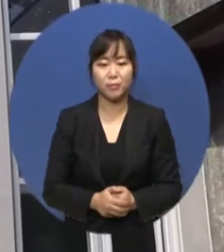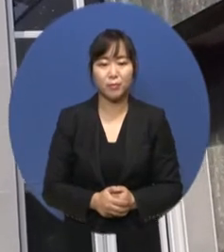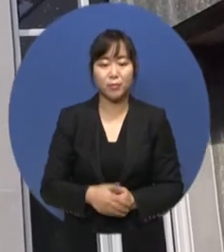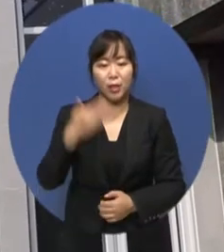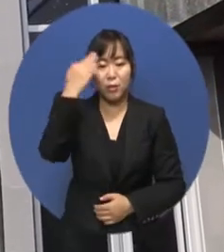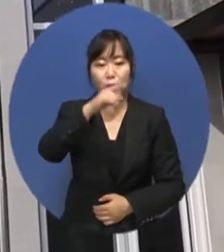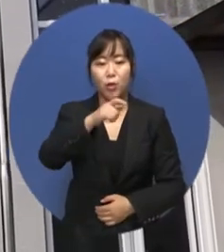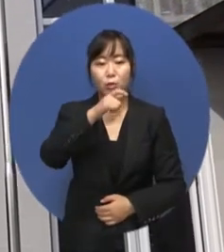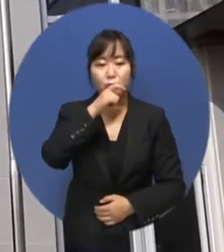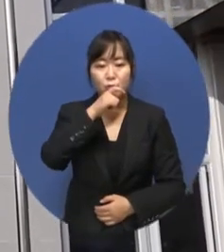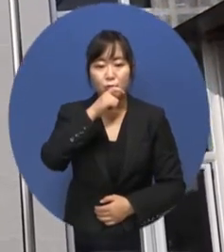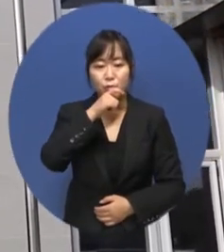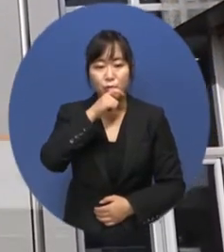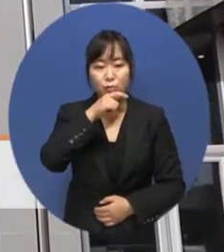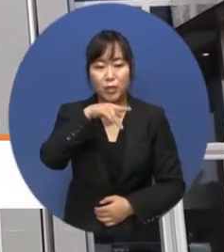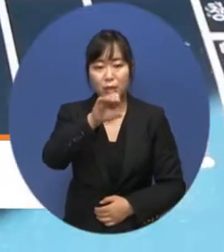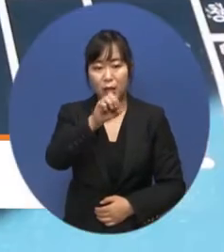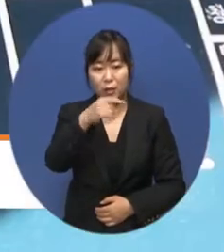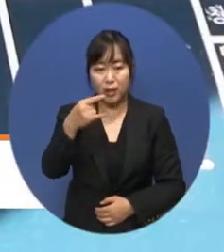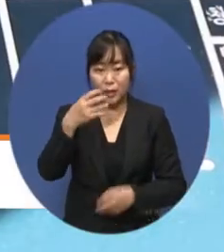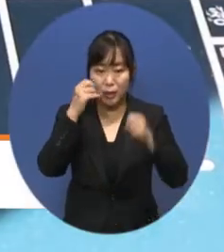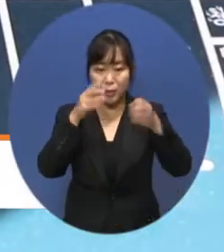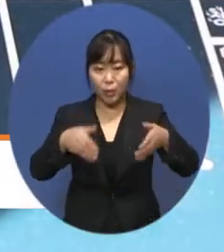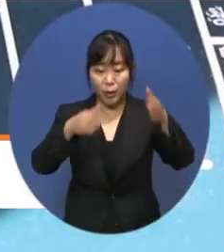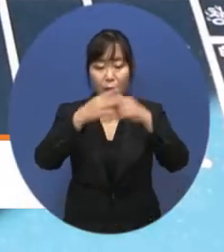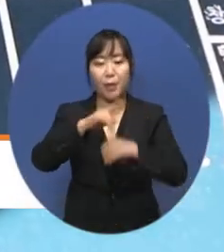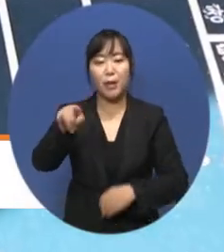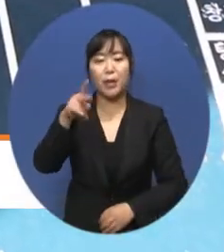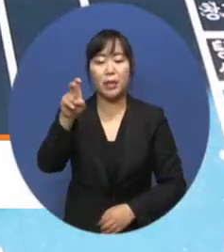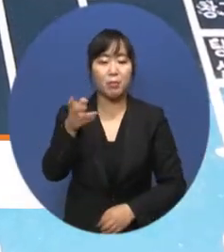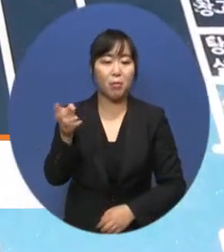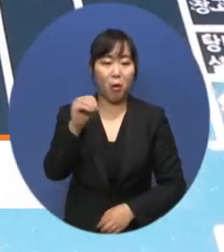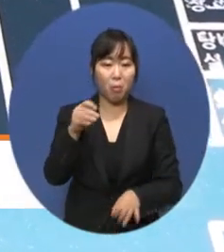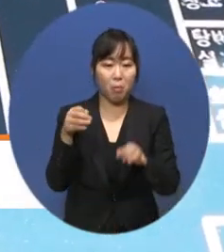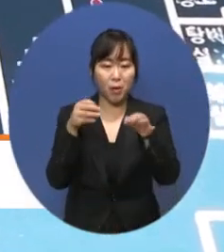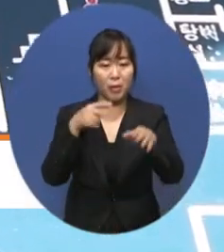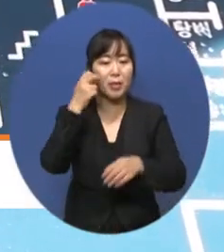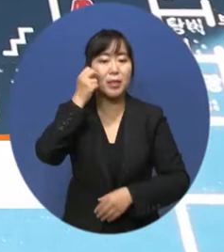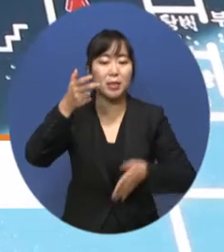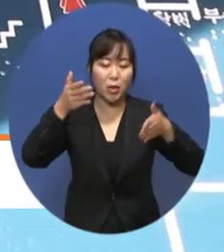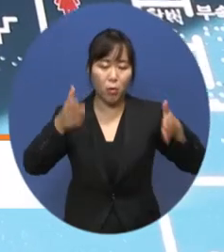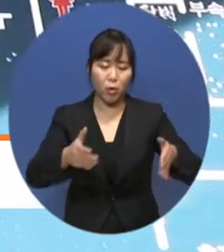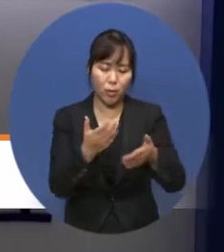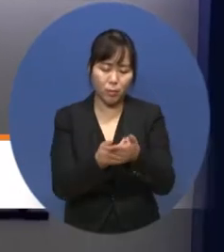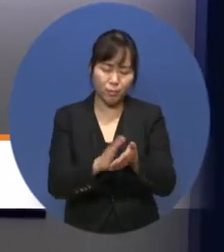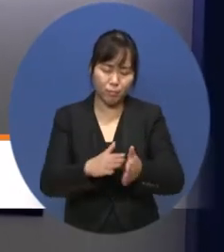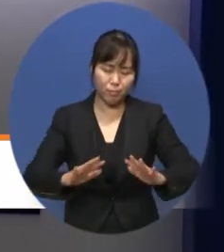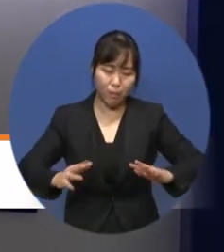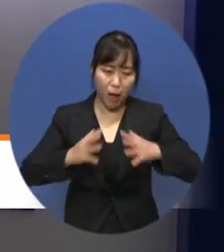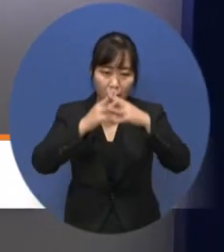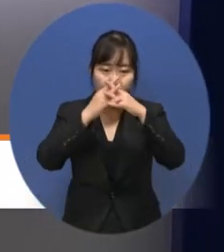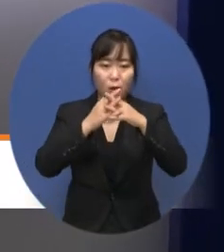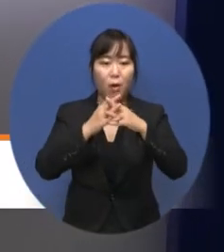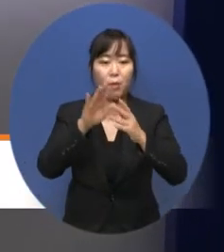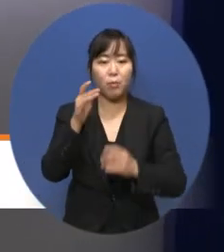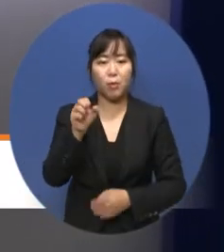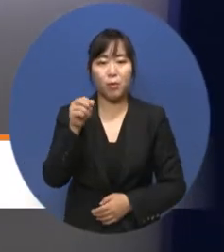여수 상이 신회관은 120억 원을 들여 7개월의 공사 끝에 여수시